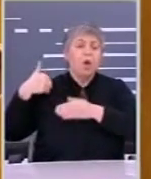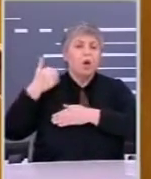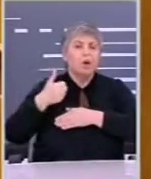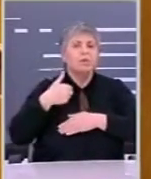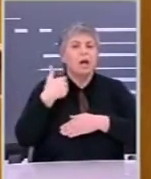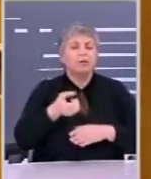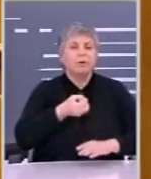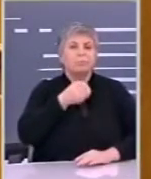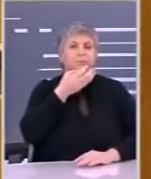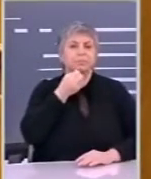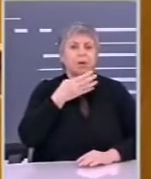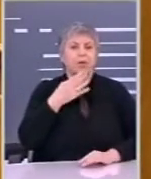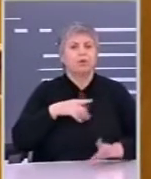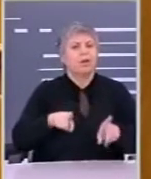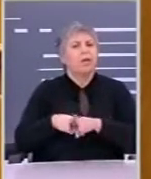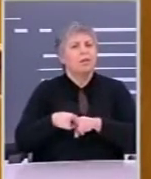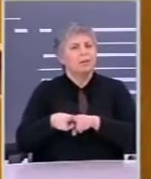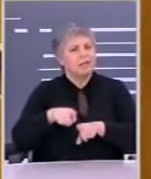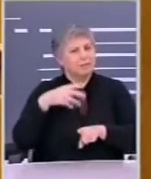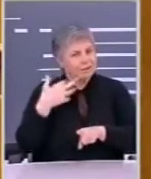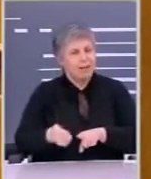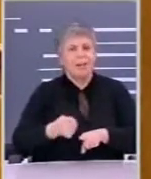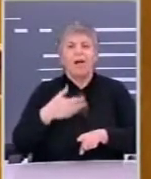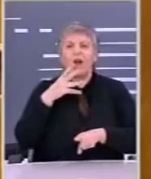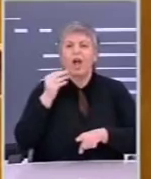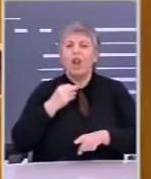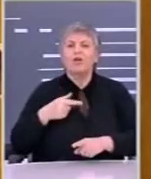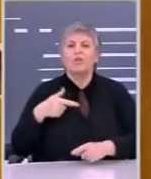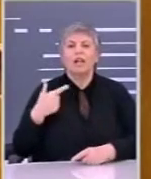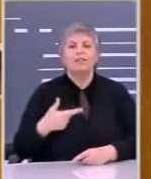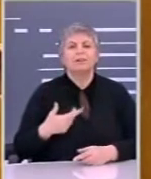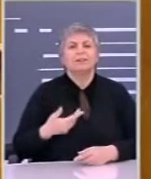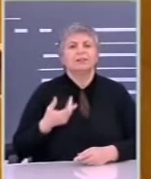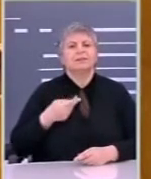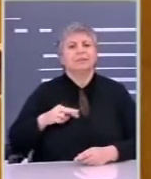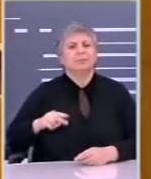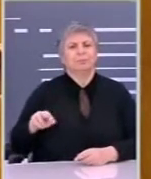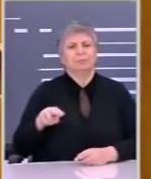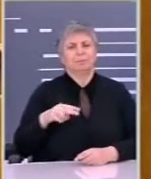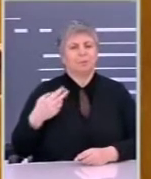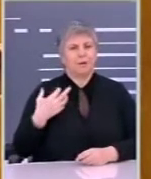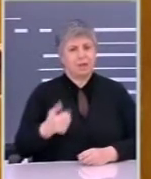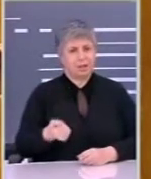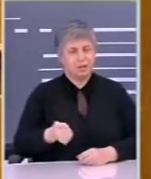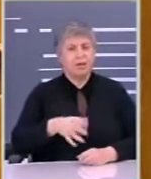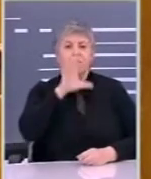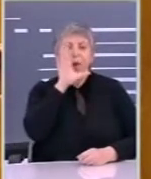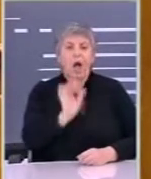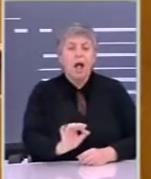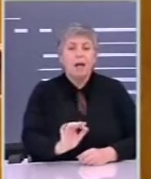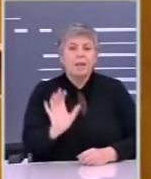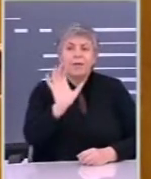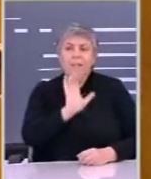διαπλοκής και του πελατειακού συστήματος που είχατε δημιουργήσει, κατορθώνατε και είχατε ένα πραγματικά μοναδικό για τα ευρωπαϊκά